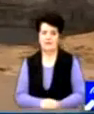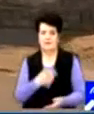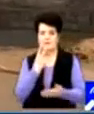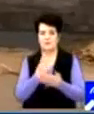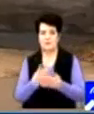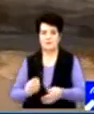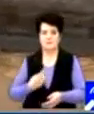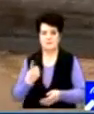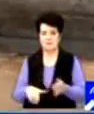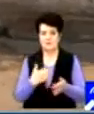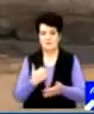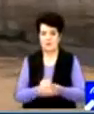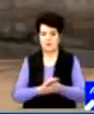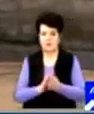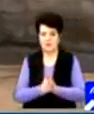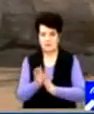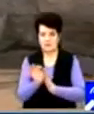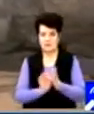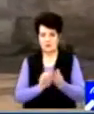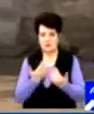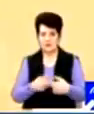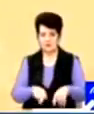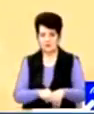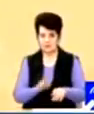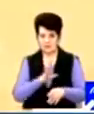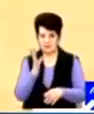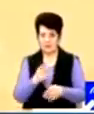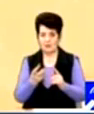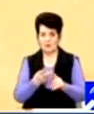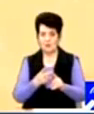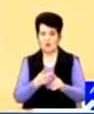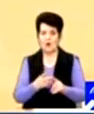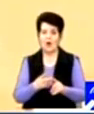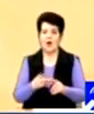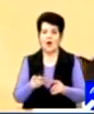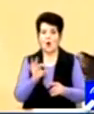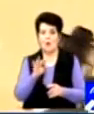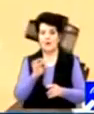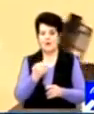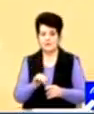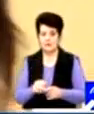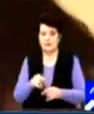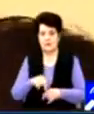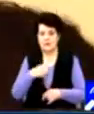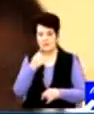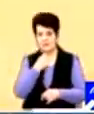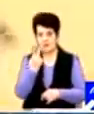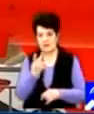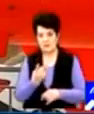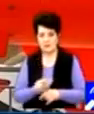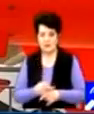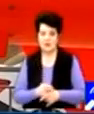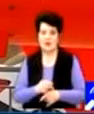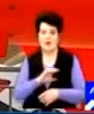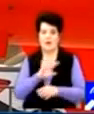Potrivit Inspectoratului General pentru Situații de Urgență, aceasta este a doua operațiune aeromedicală SMURD în Republica Moldova din acest an. De la